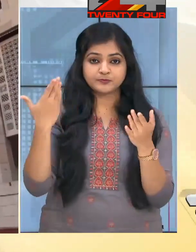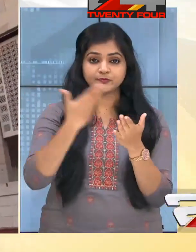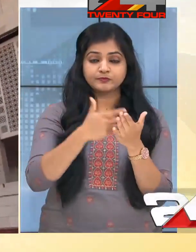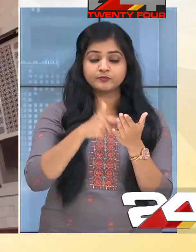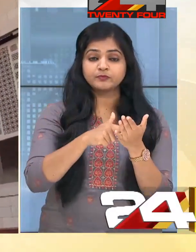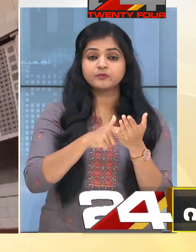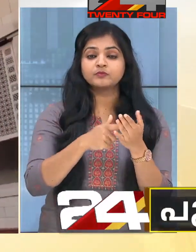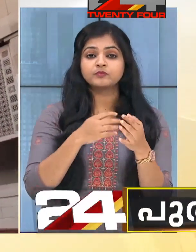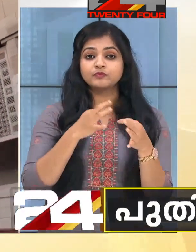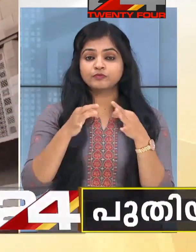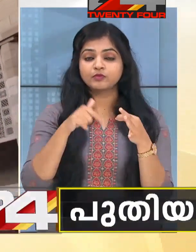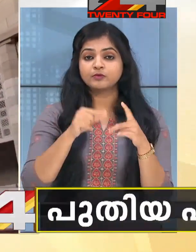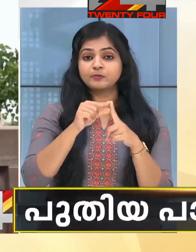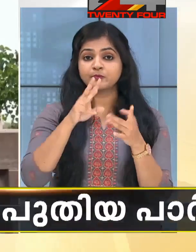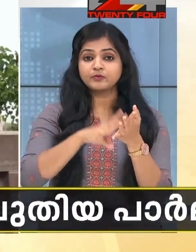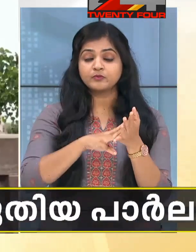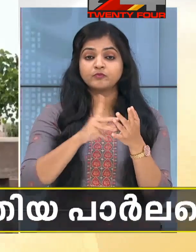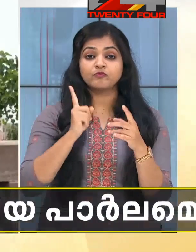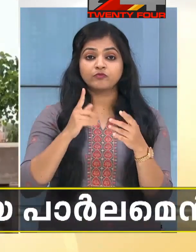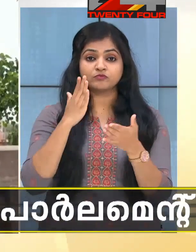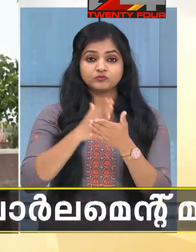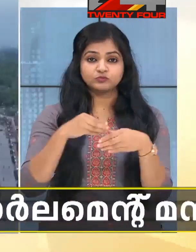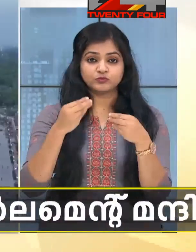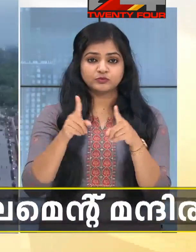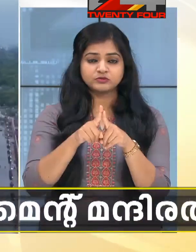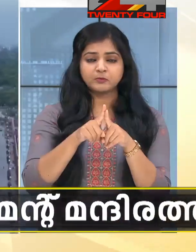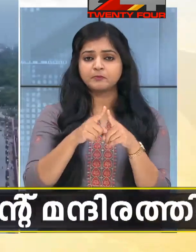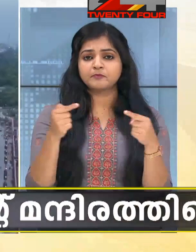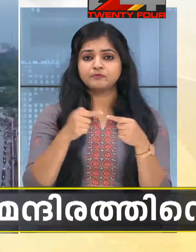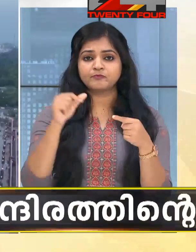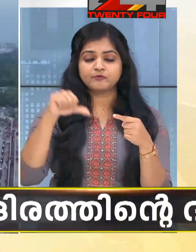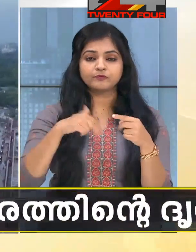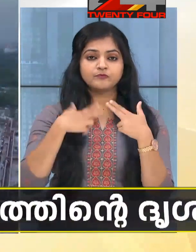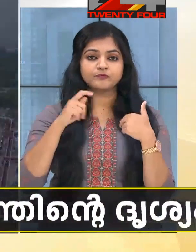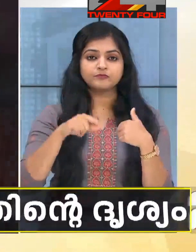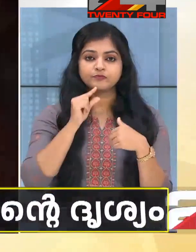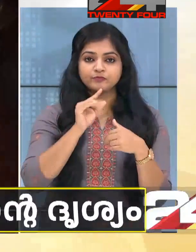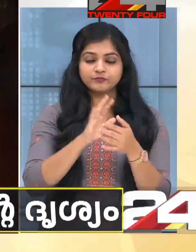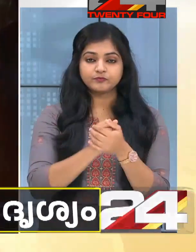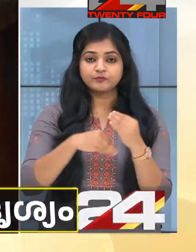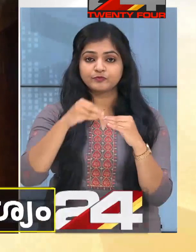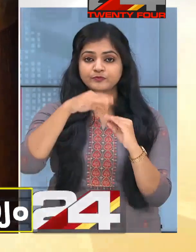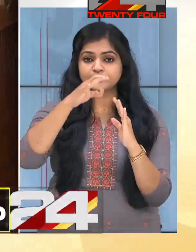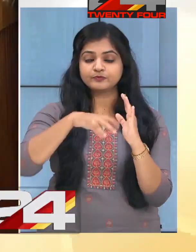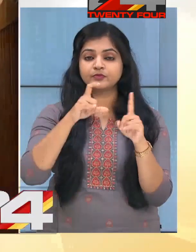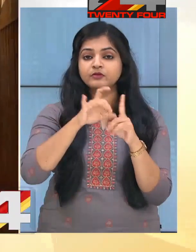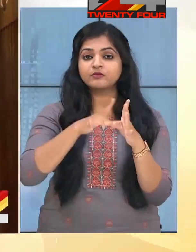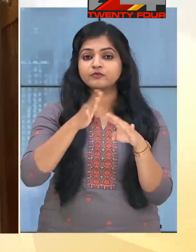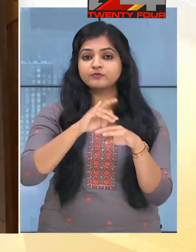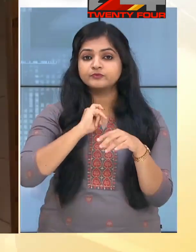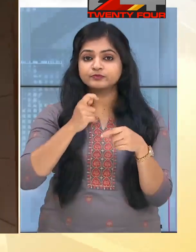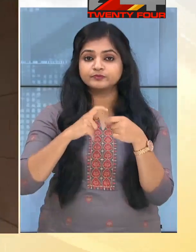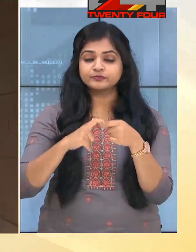ഹർജിയിലെ വാദങ്ങൾ പ്രധാനമന്ത്രിയെ വിലക്കാൻ പര്യാപ്തമല്ല എന്നാണ് കോടതിയുടെ നിരീക്ഷണം. ആർ രാധാകൃഷ്ണൻ നൽകും കൂടുതൽ വിശദാംശങ്ങൾ.